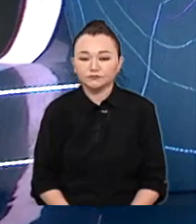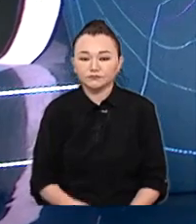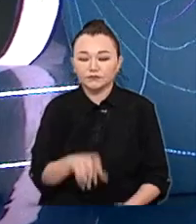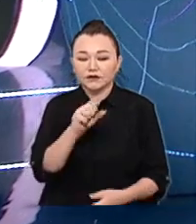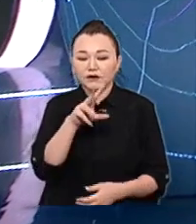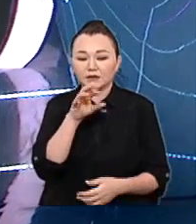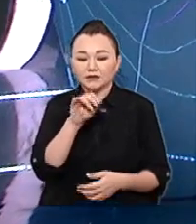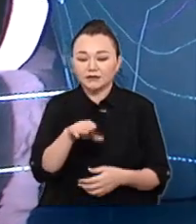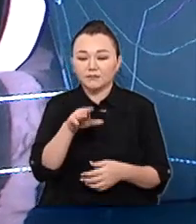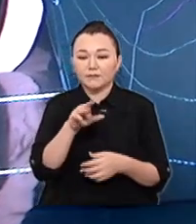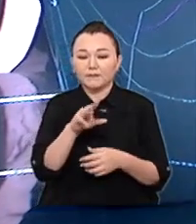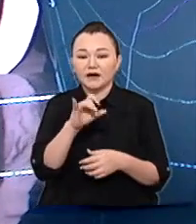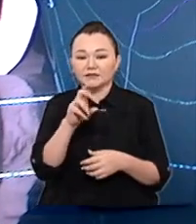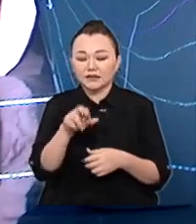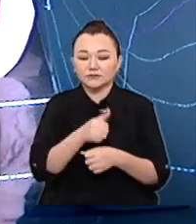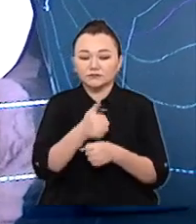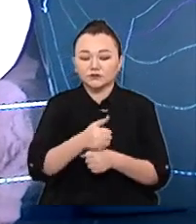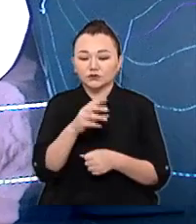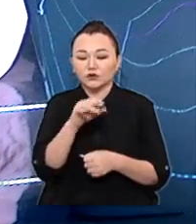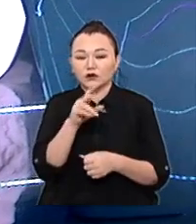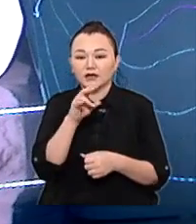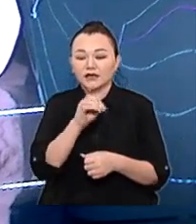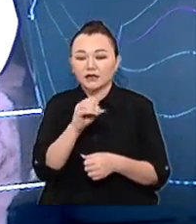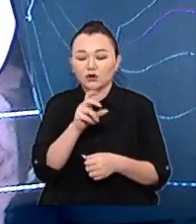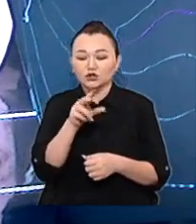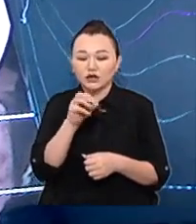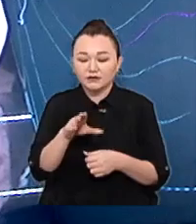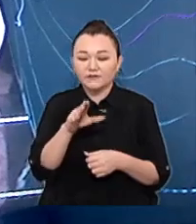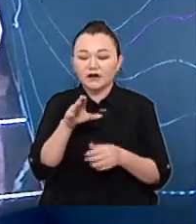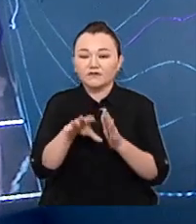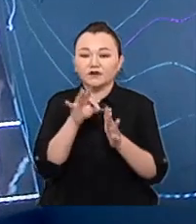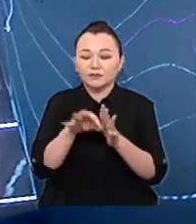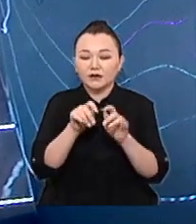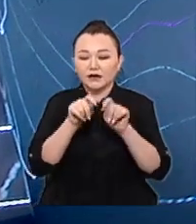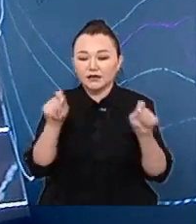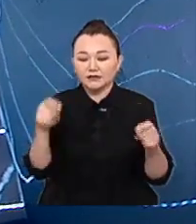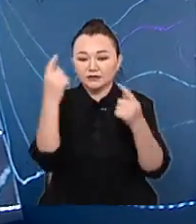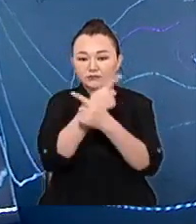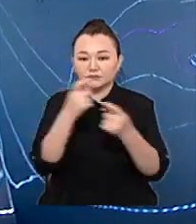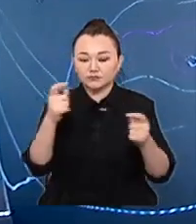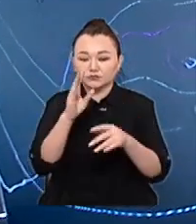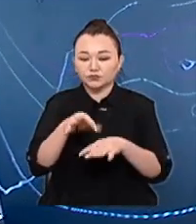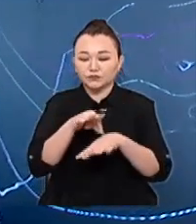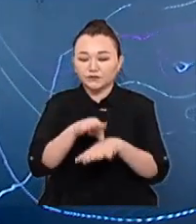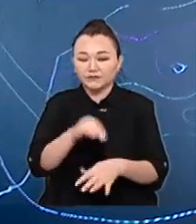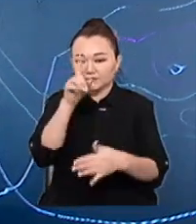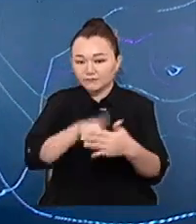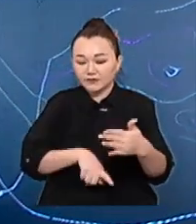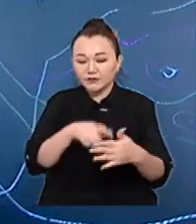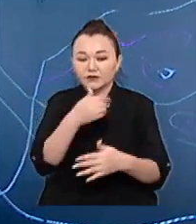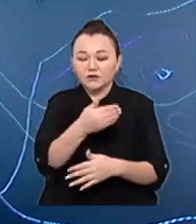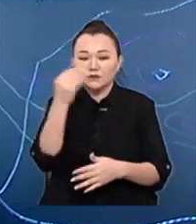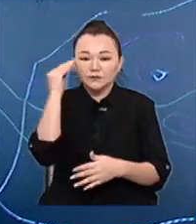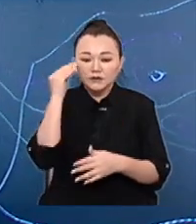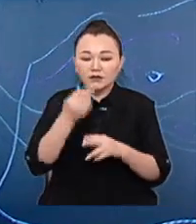Аманат партиясының төрағасы Ерлан Қошанов мәжіліс және мәслихат сайлауы ашық жария түрде өтеді деп сенеді. Оның